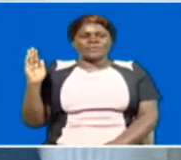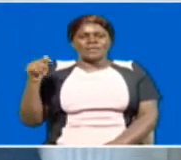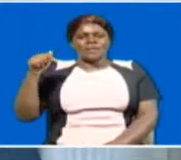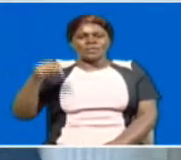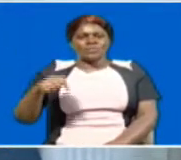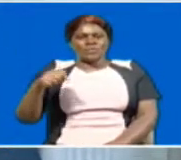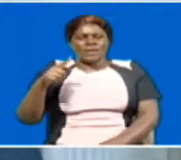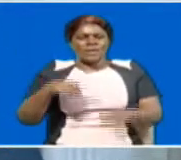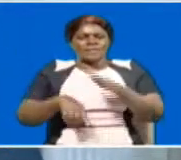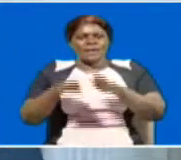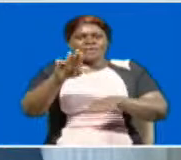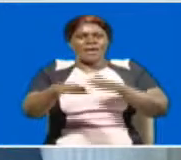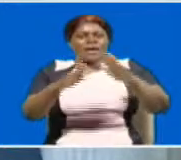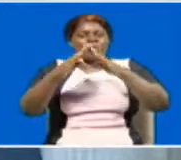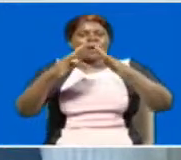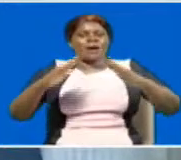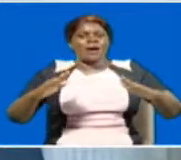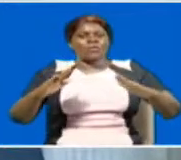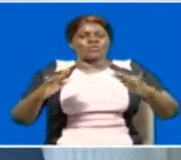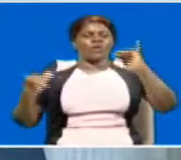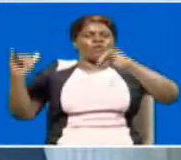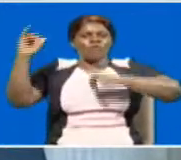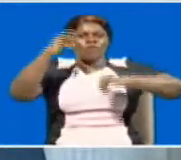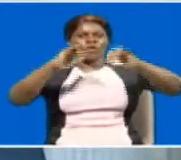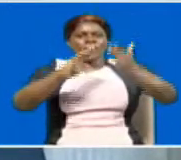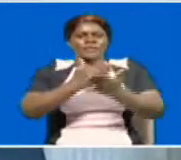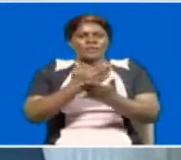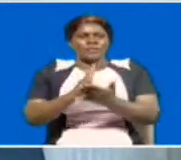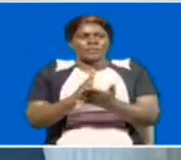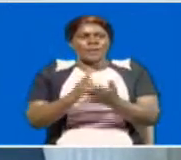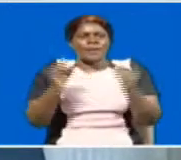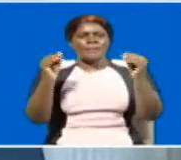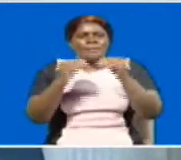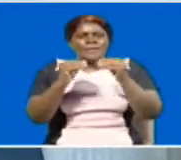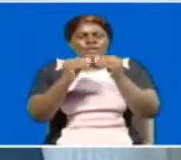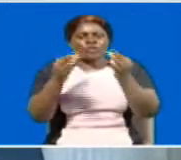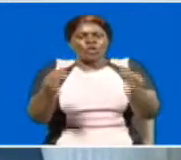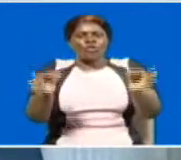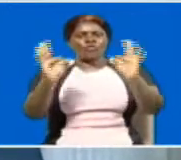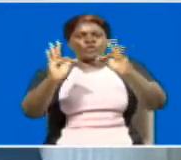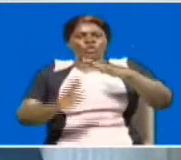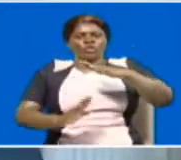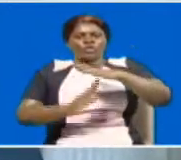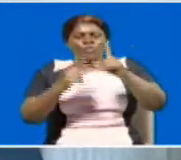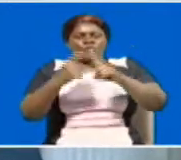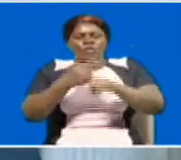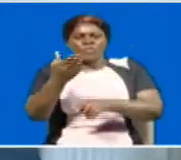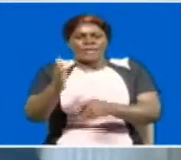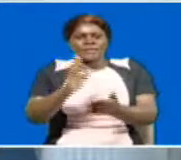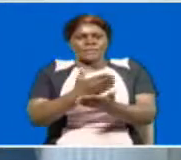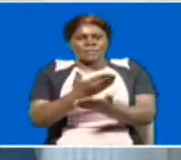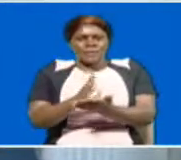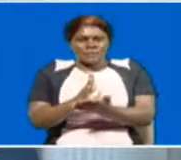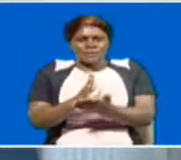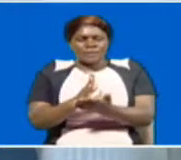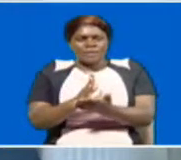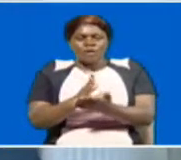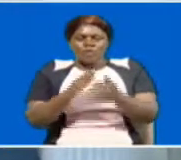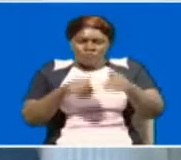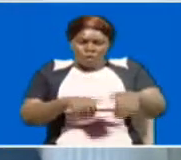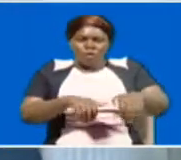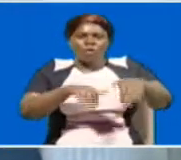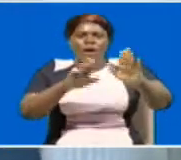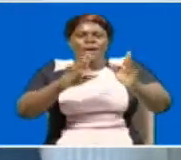katika majengo ya Nyayo House, idara ya uhamiaji, na kufanya mkutano na maafisa wakuu kutoka idara hiyo, lengo kuu likiwa ni